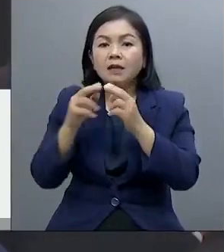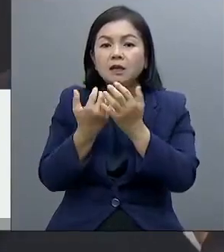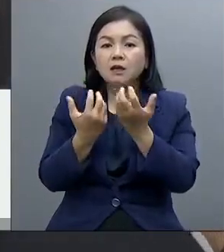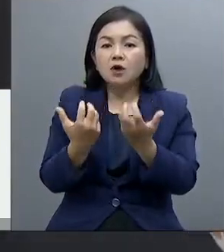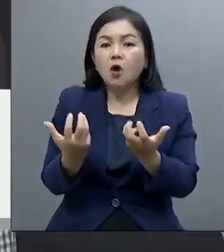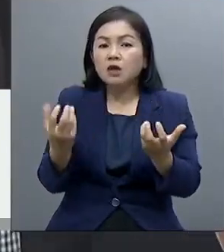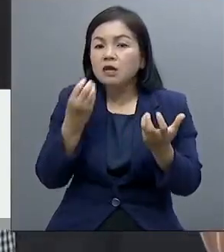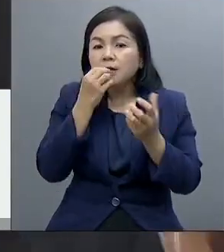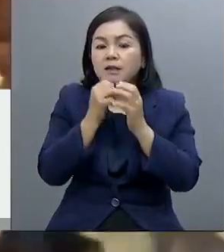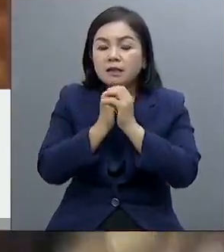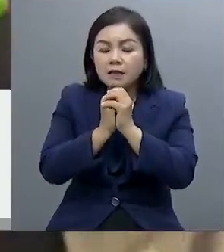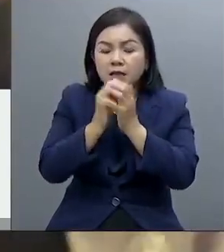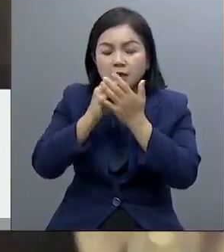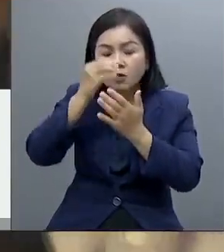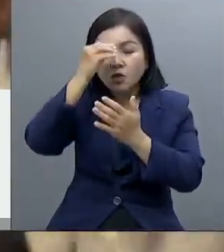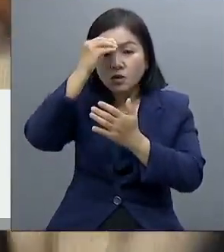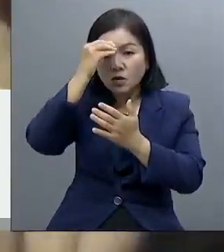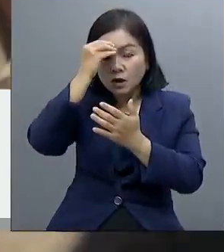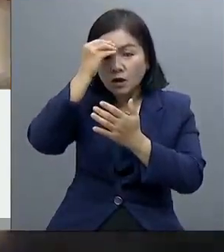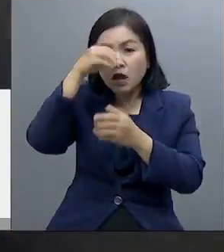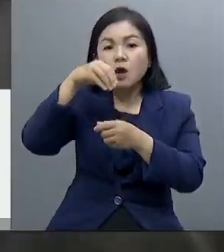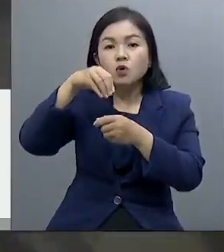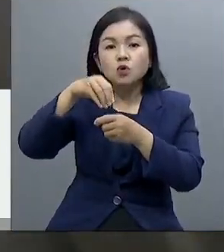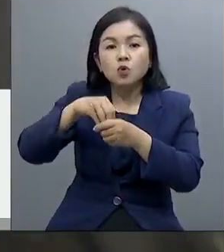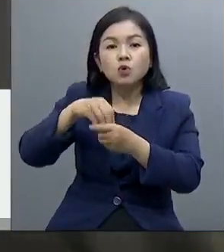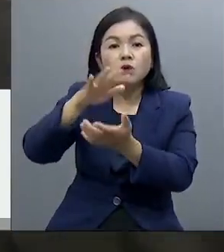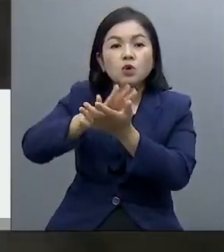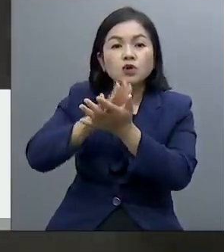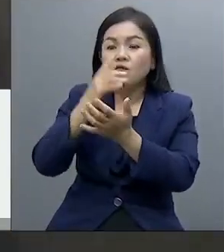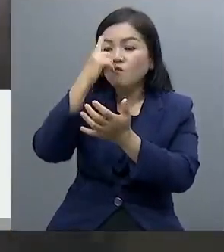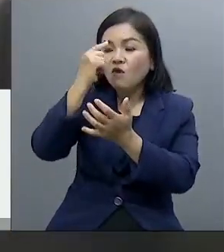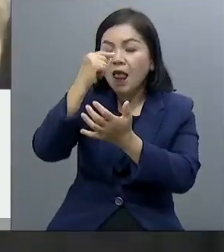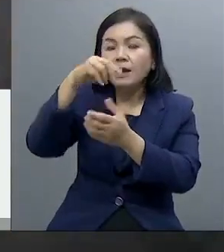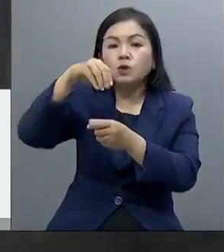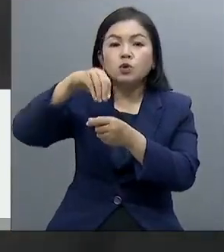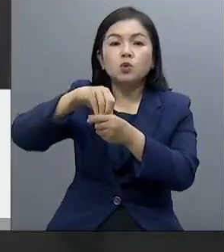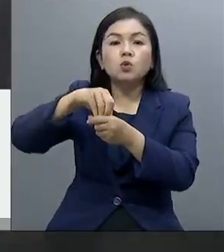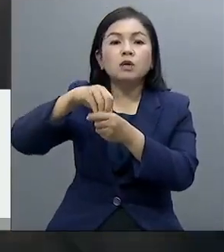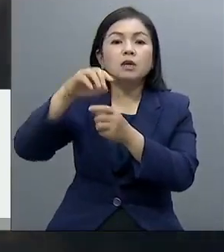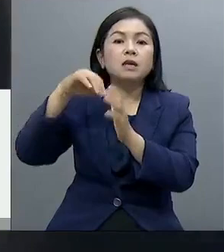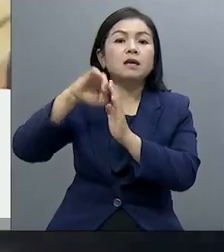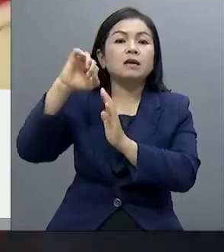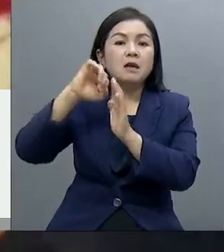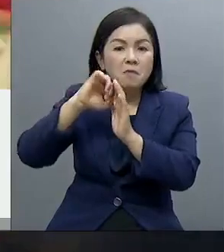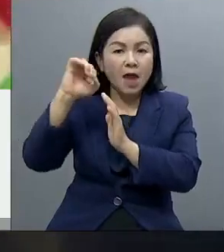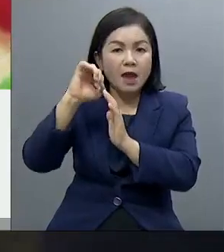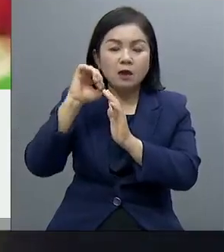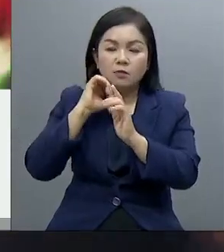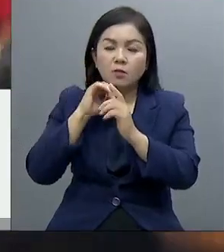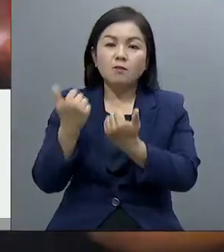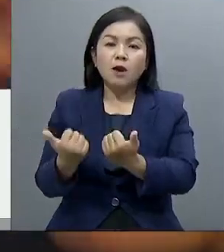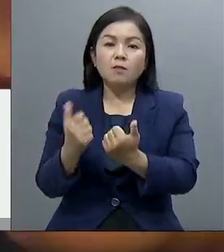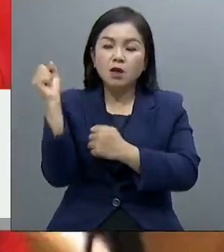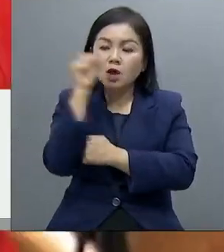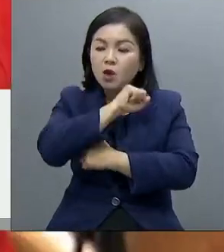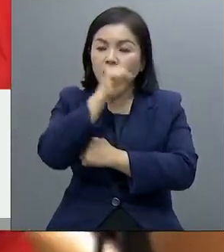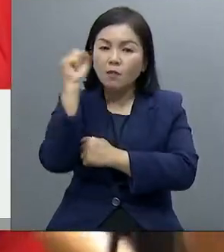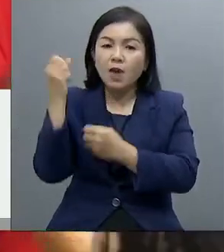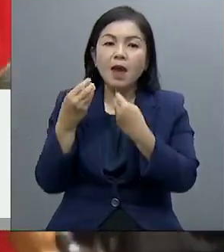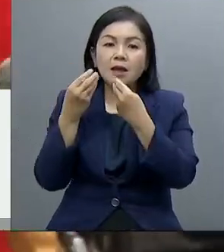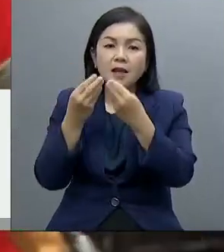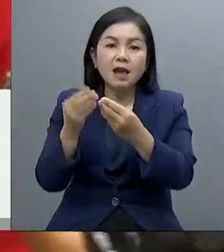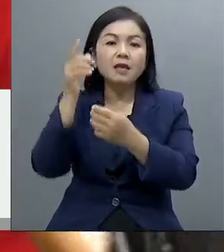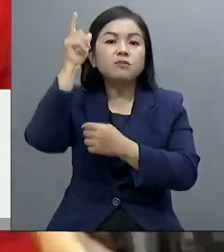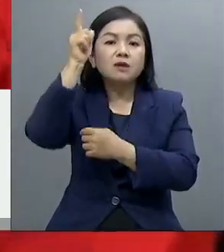พื่อนสมัยเรียนมงฟอร์ดวิทยาลัยค่ะที่ได้ร่วมกันร้องเพลงมาสมงฟอร์ดซึ่งเป็นเพลงประจำโรงเรียนให้กับนายทักษิณค่ะทั้งนี้ในงานเมื่อว